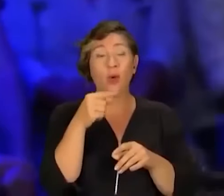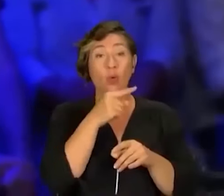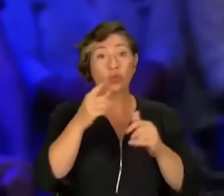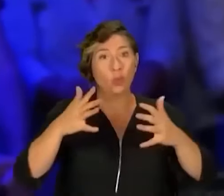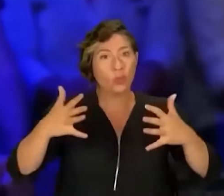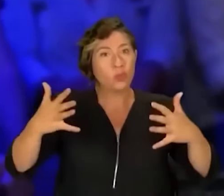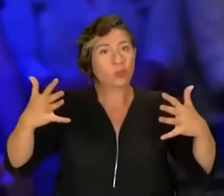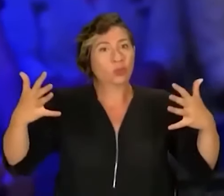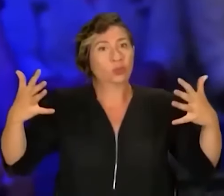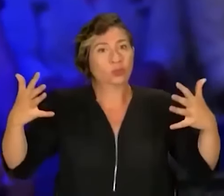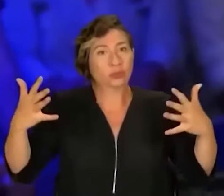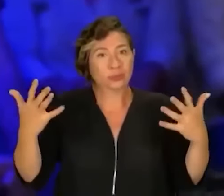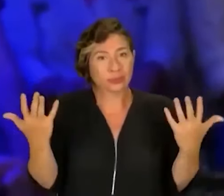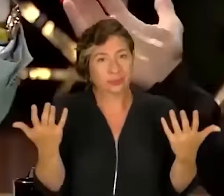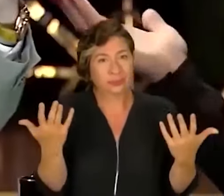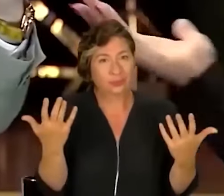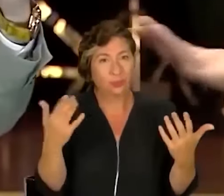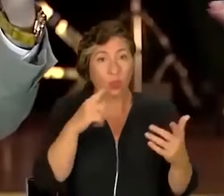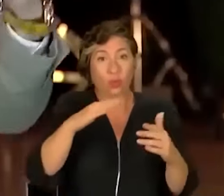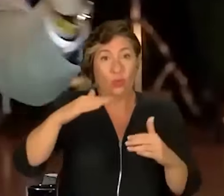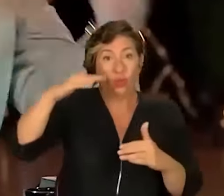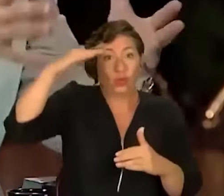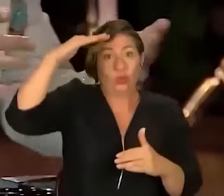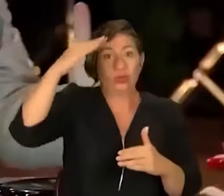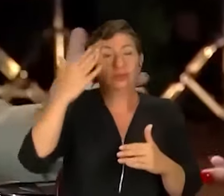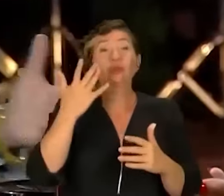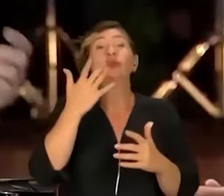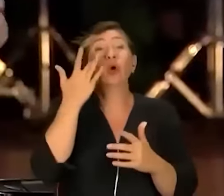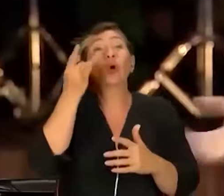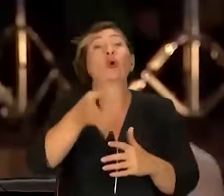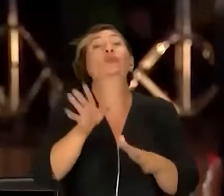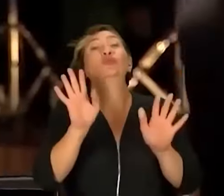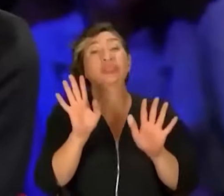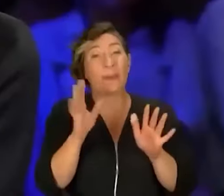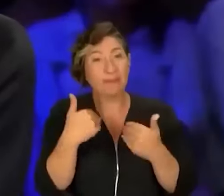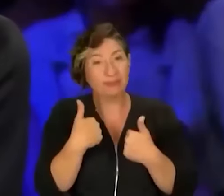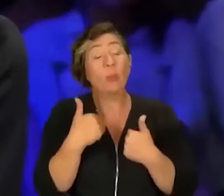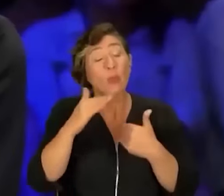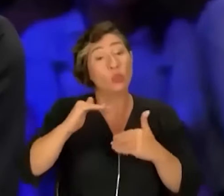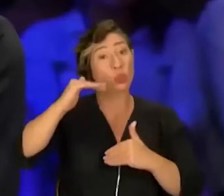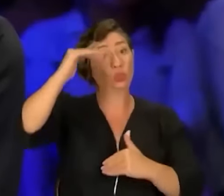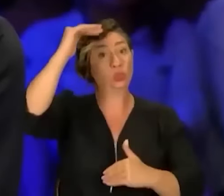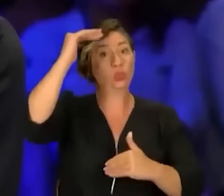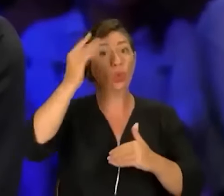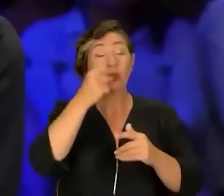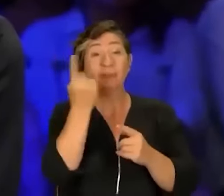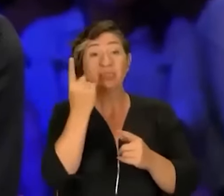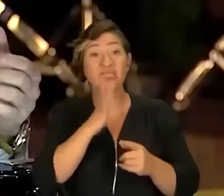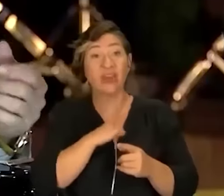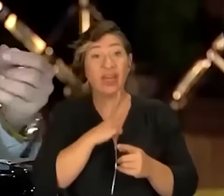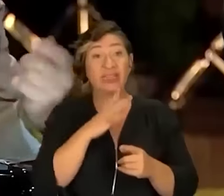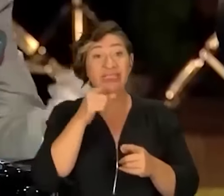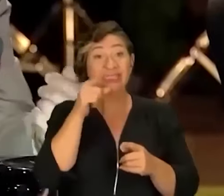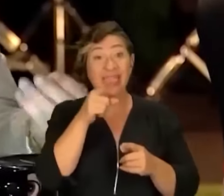orada büyüyorsun allahan orada büyüyoruz Yoksa hiçbir şekilde gözükmeye Yani hayır hayır büyüyorsun orada yani orada bir şey var